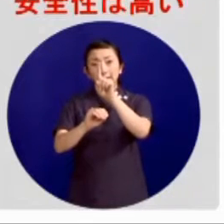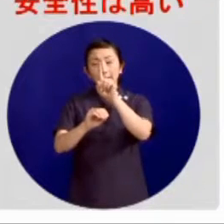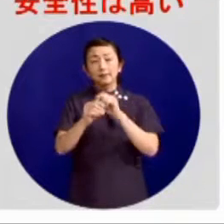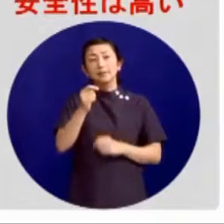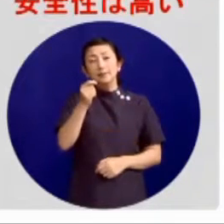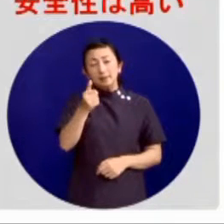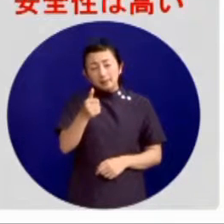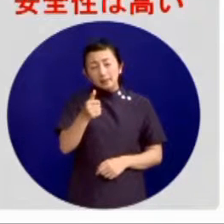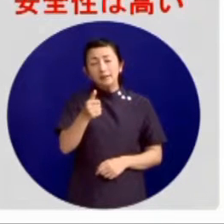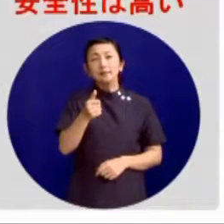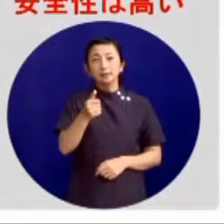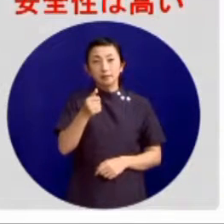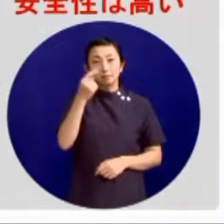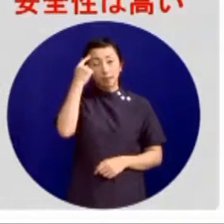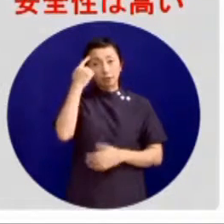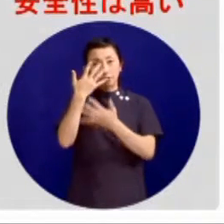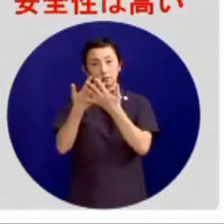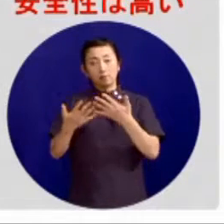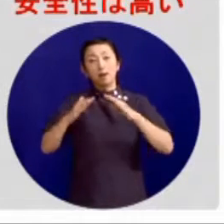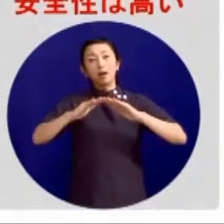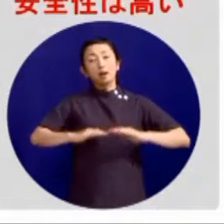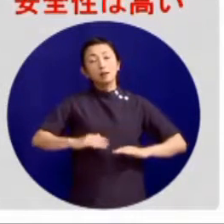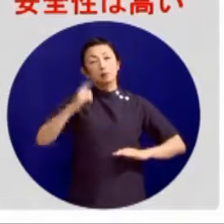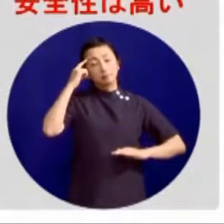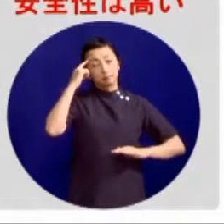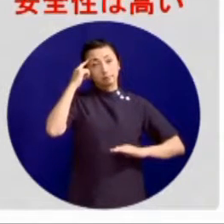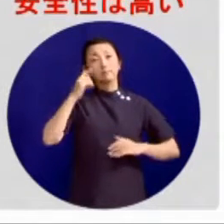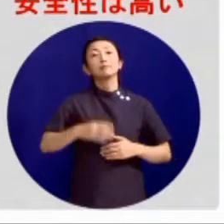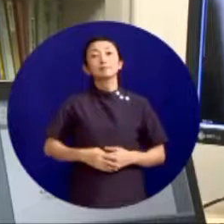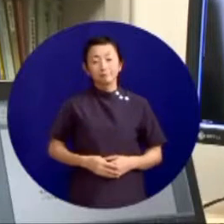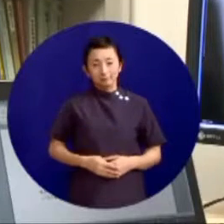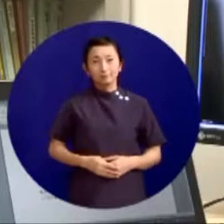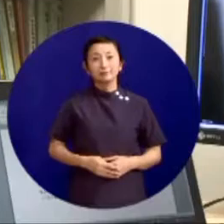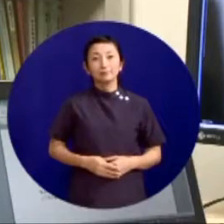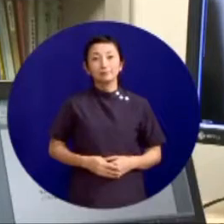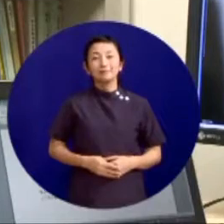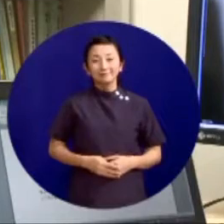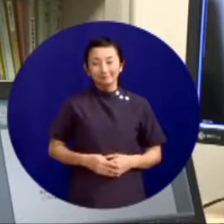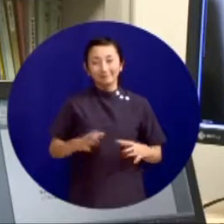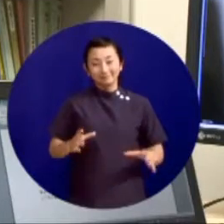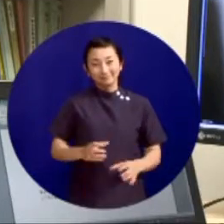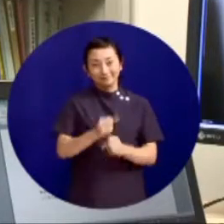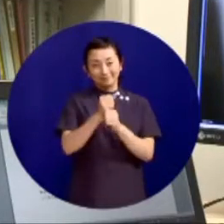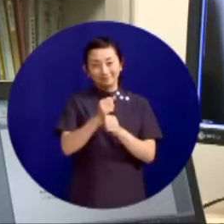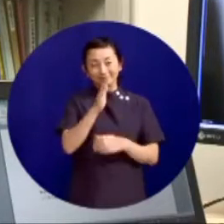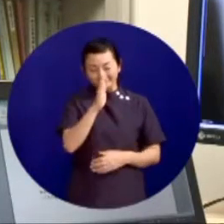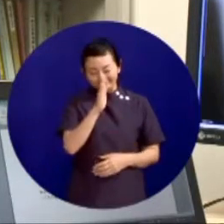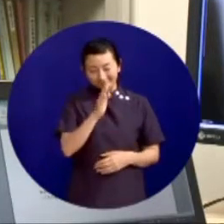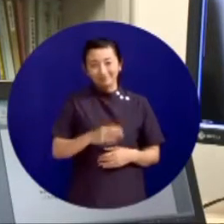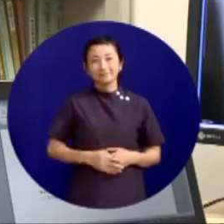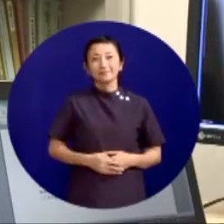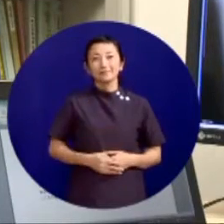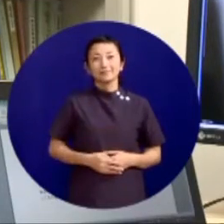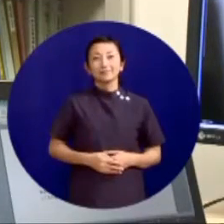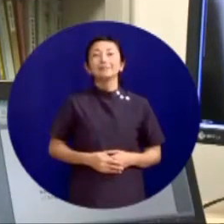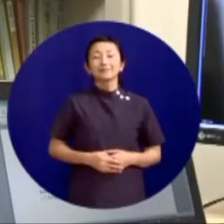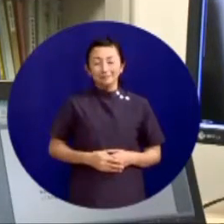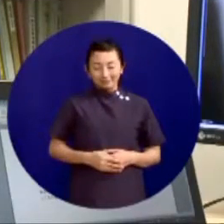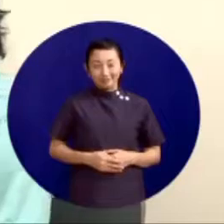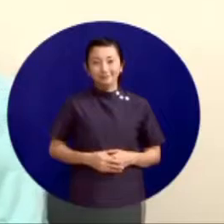当に稀です。麻酔の安全性は高いと思います。 最後に皆さんに一言お願いします。 は